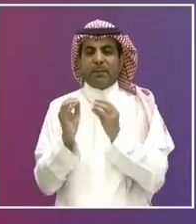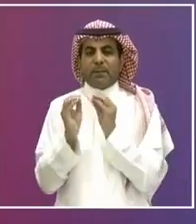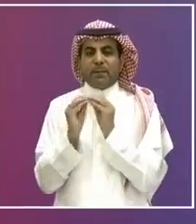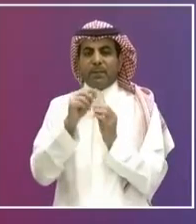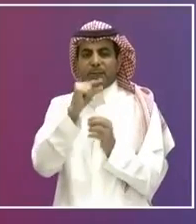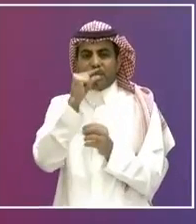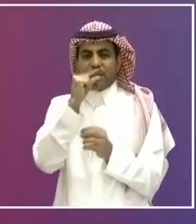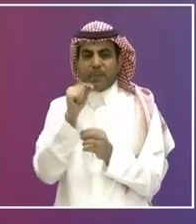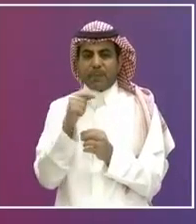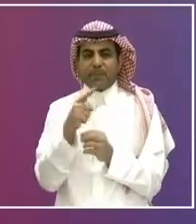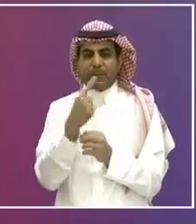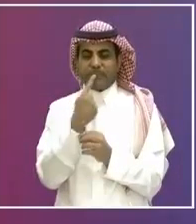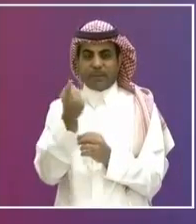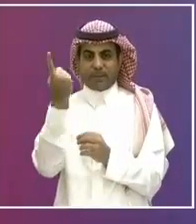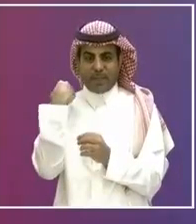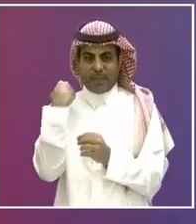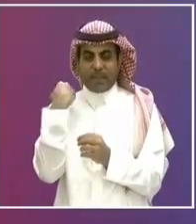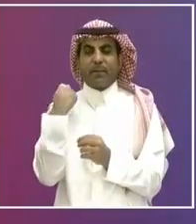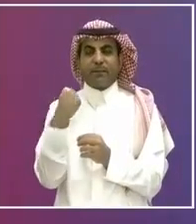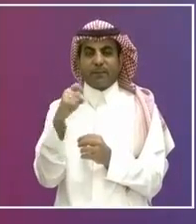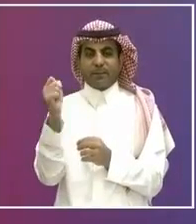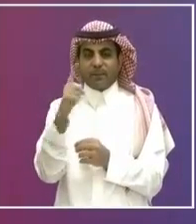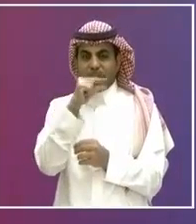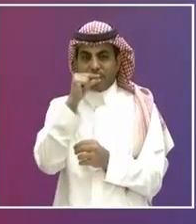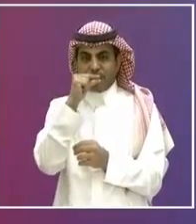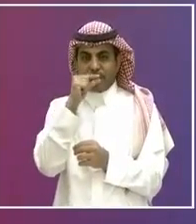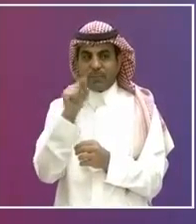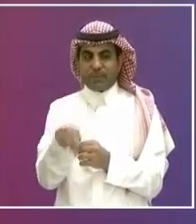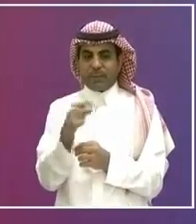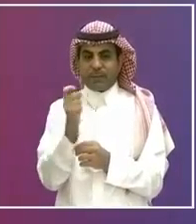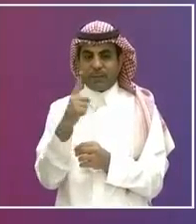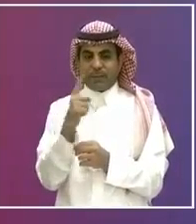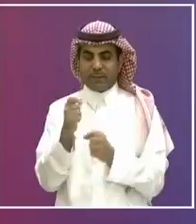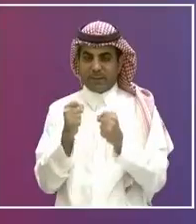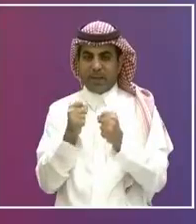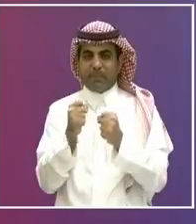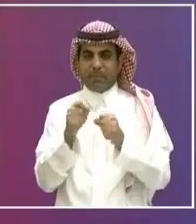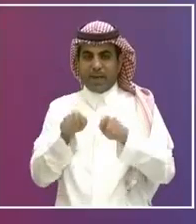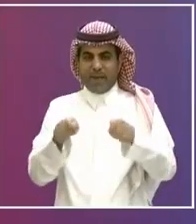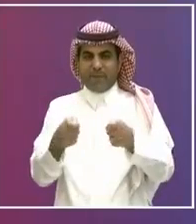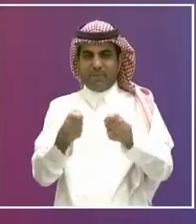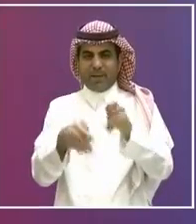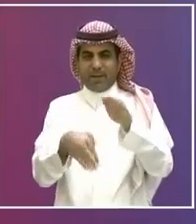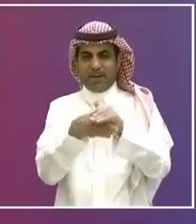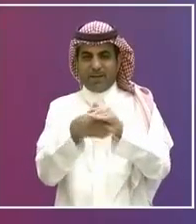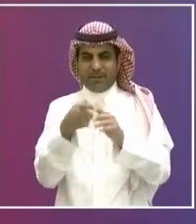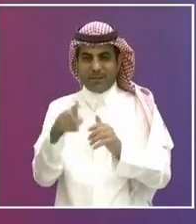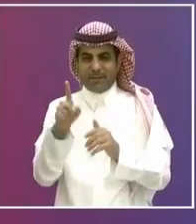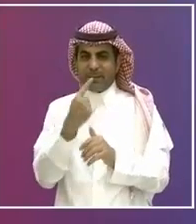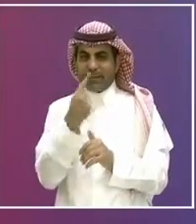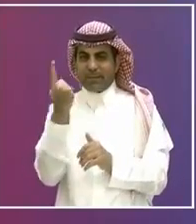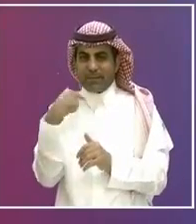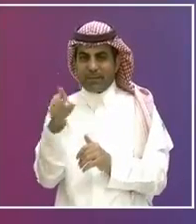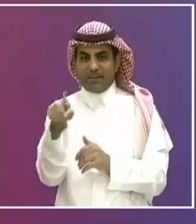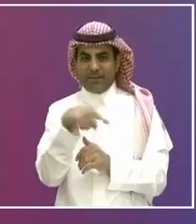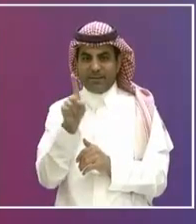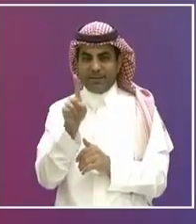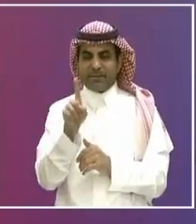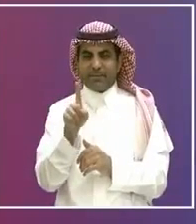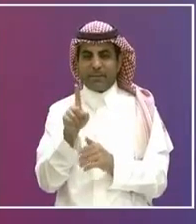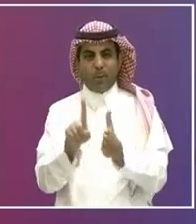المبارك. العام الماضي مر الشهر المبارك بتحديات، مر بتجارب جديدة علينا جميعا لم نعهدها في